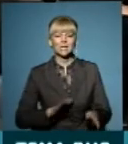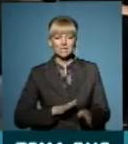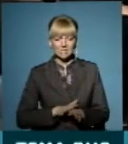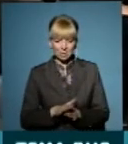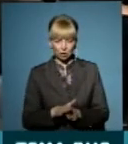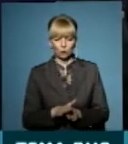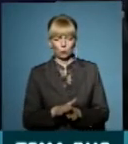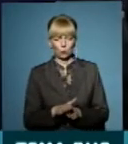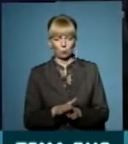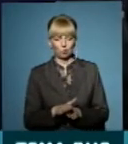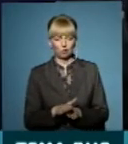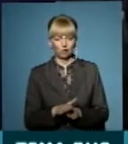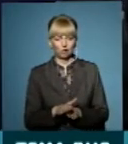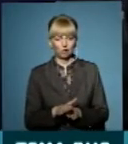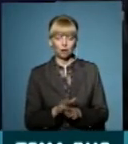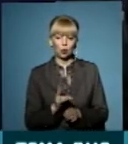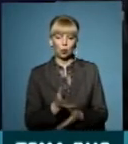вам так,